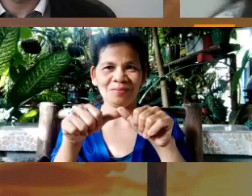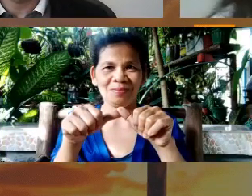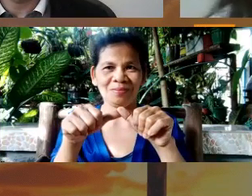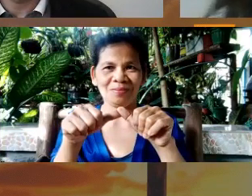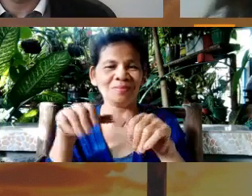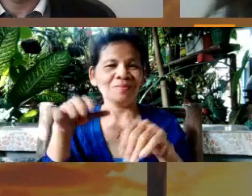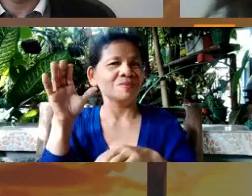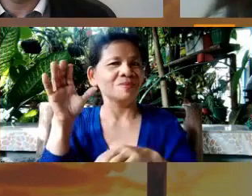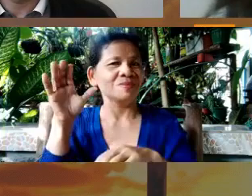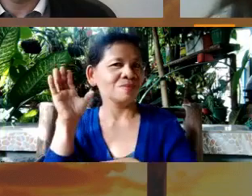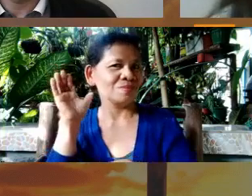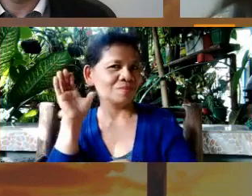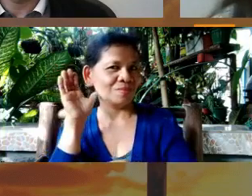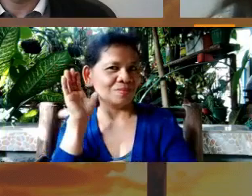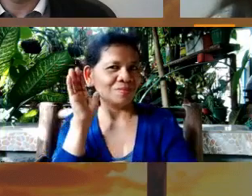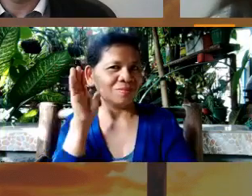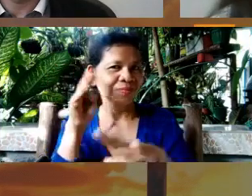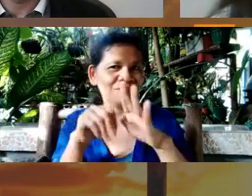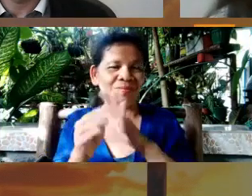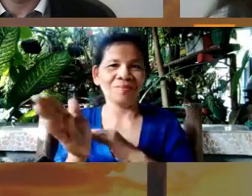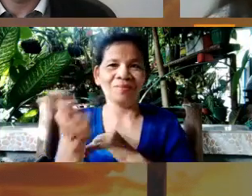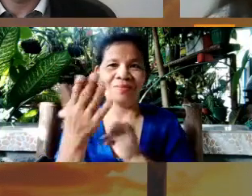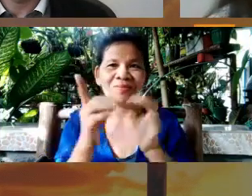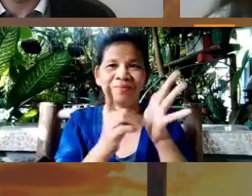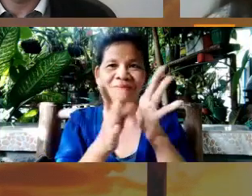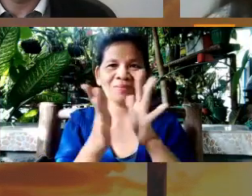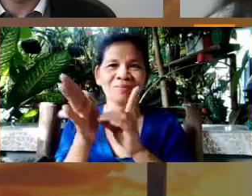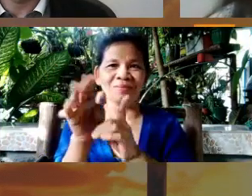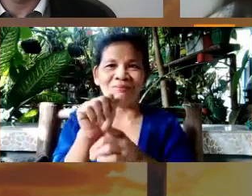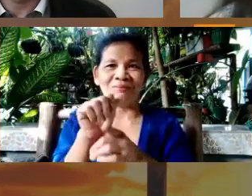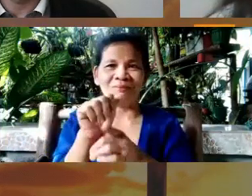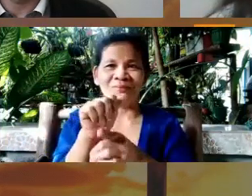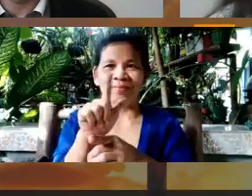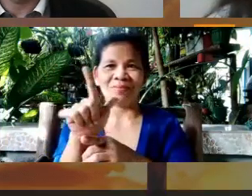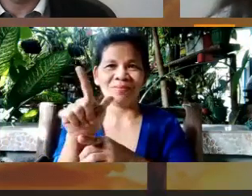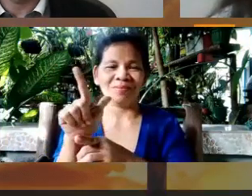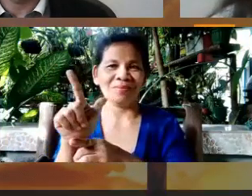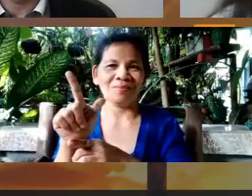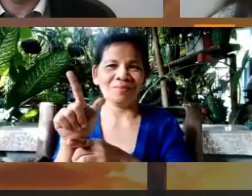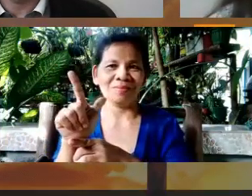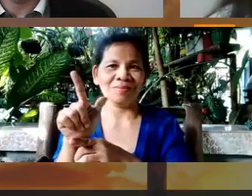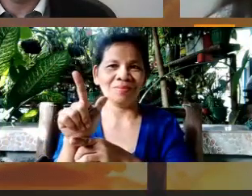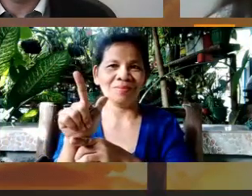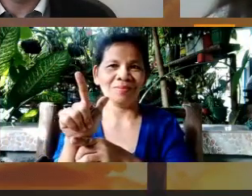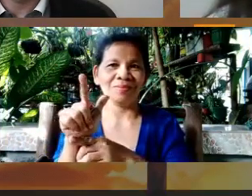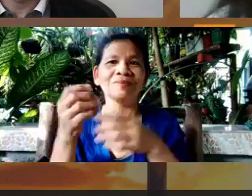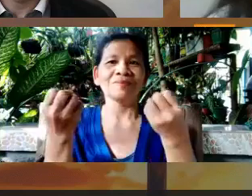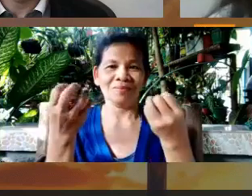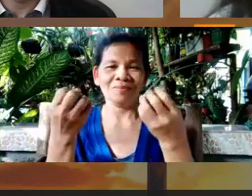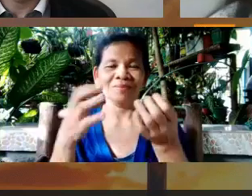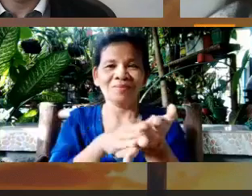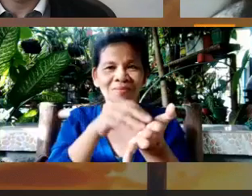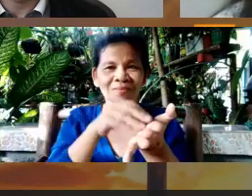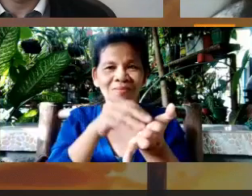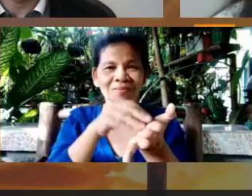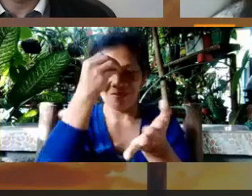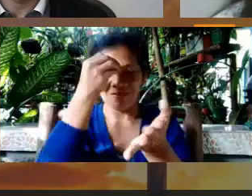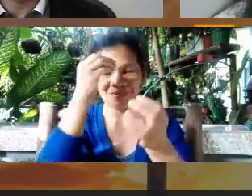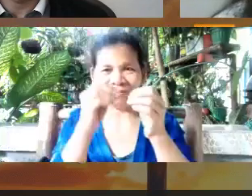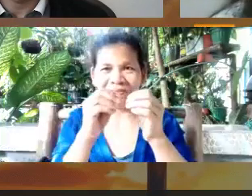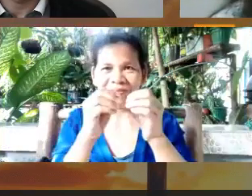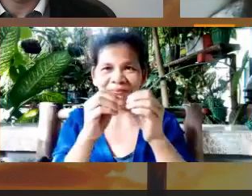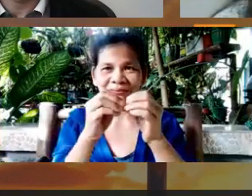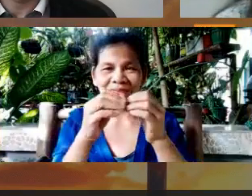pakikinig sa morning devotional na ito, at marami po tayo matututunan. Sa ngayong araw po